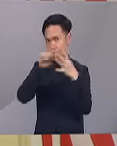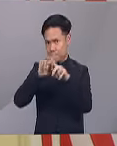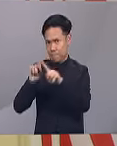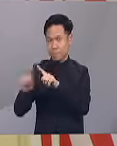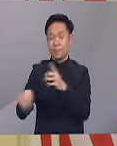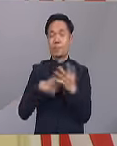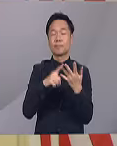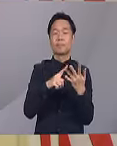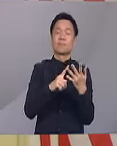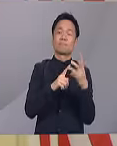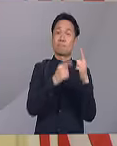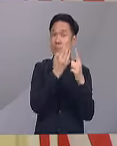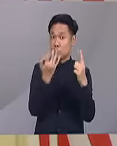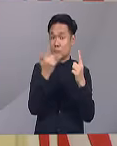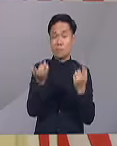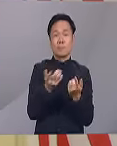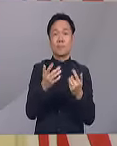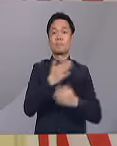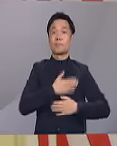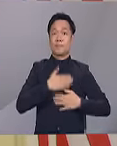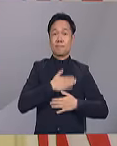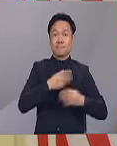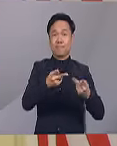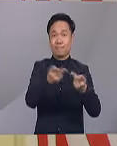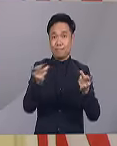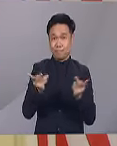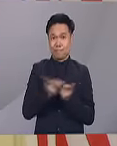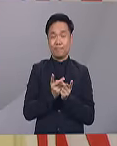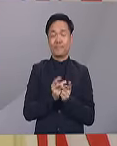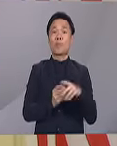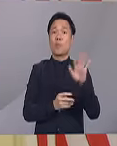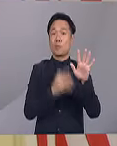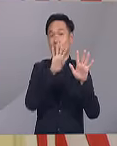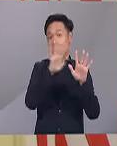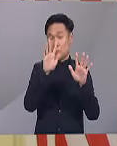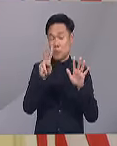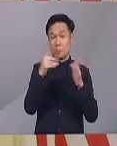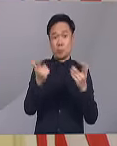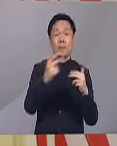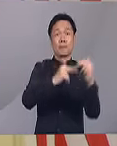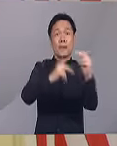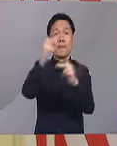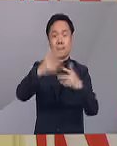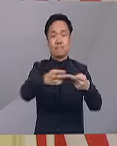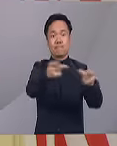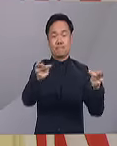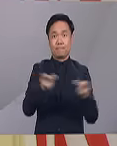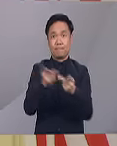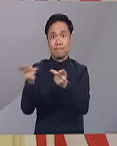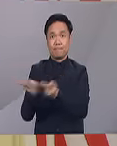1,332 tempat riadah dan 585 tapak binaan.